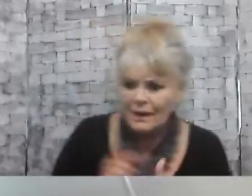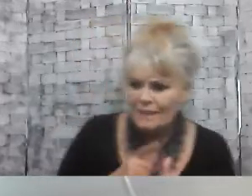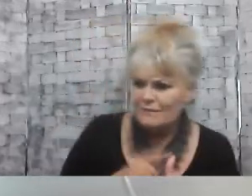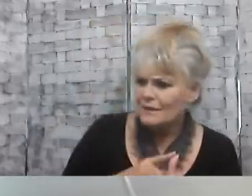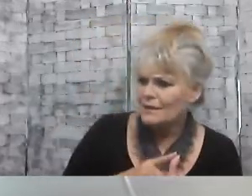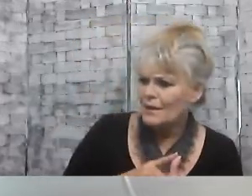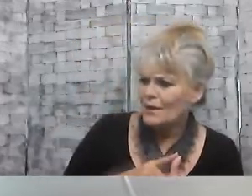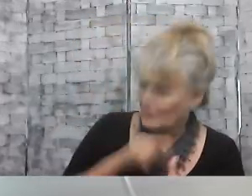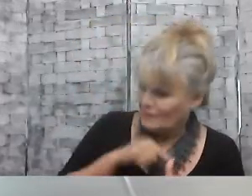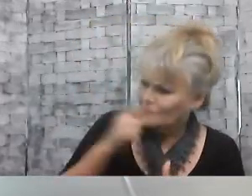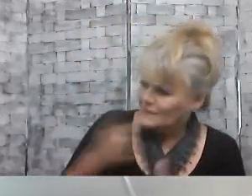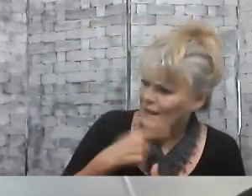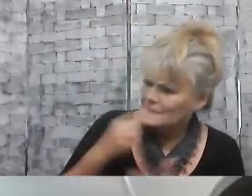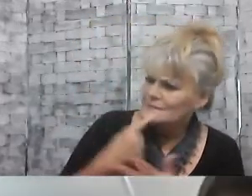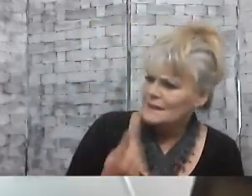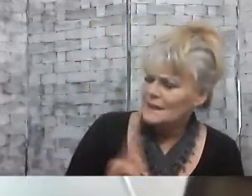Dit wat hy gesê het?